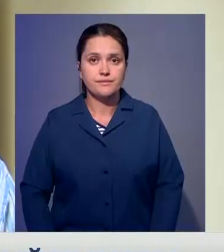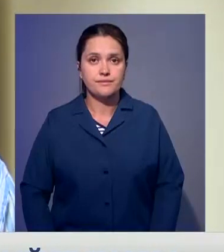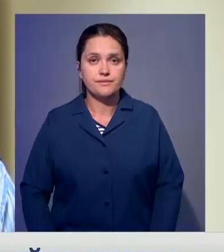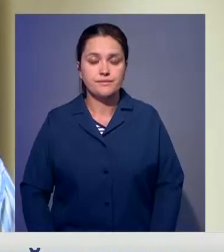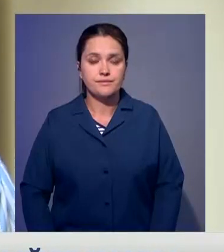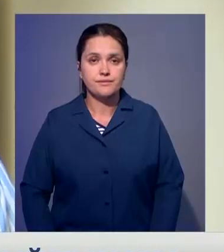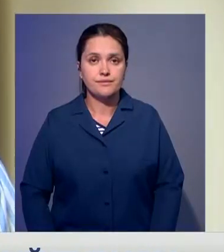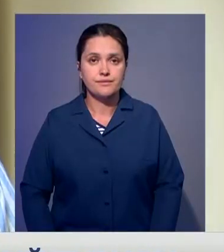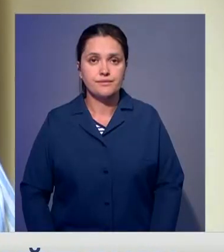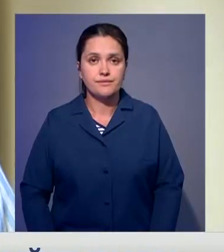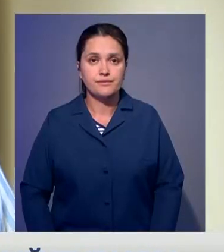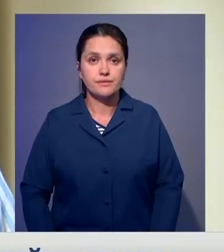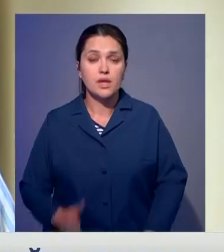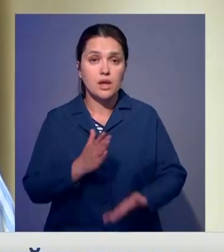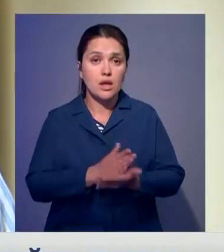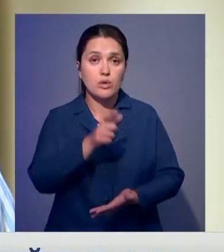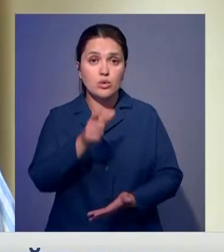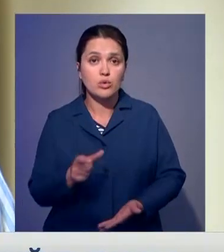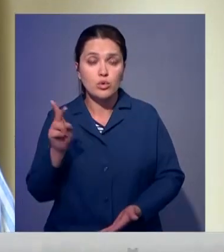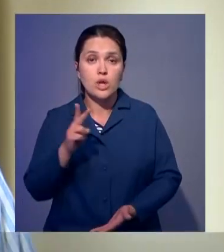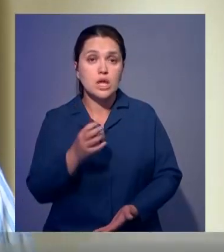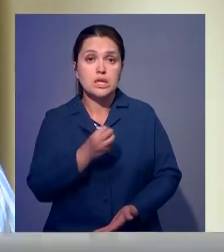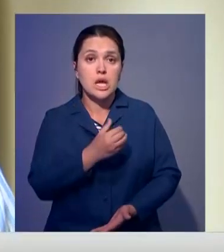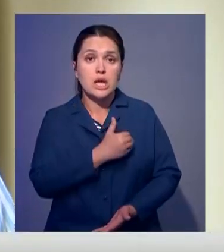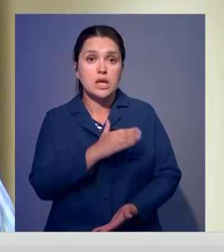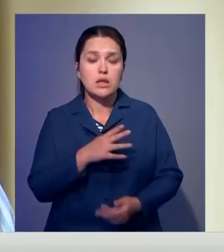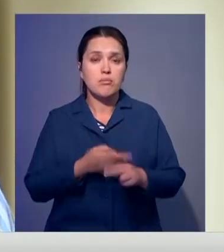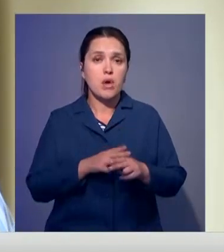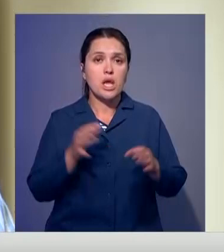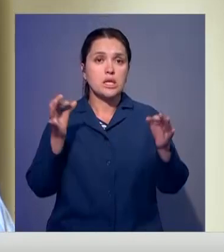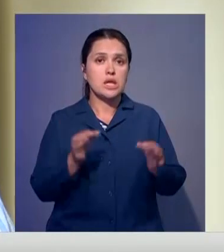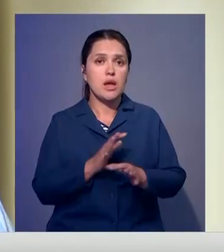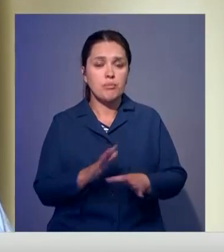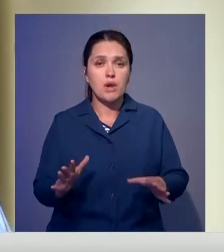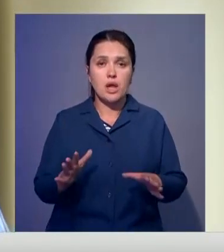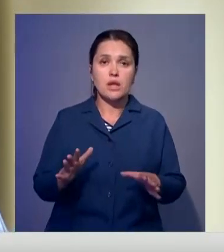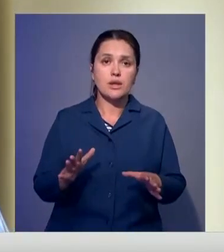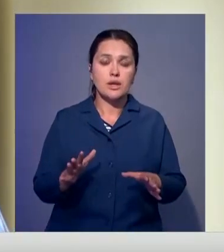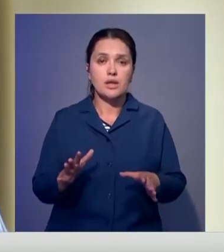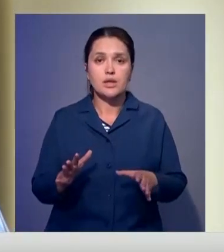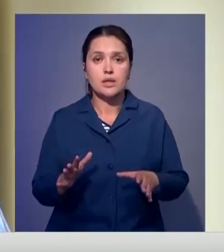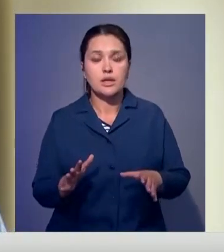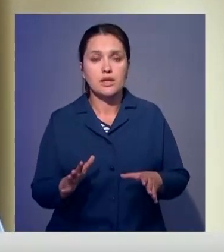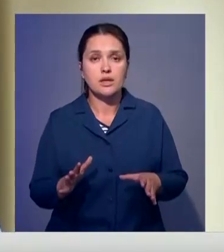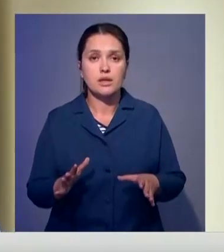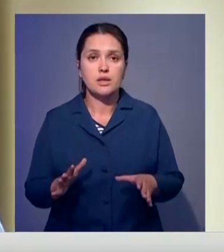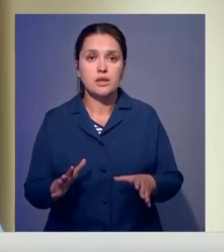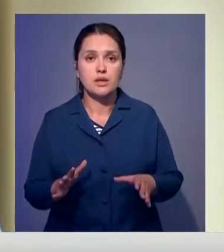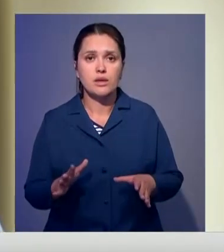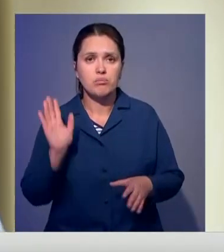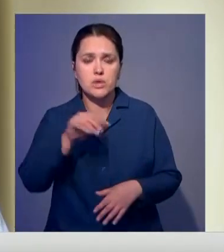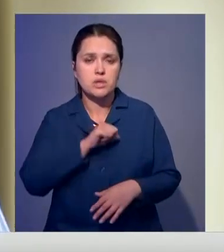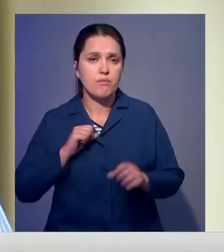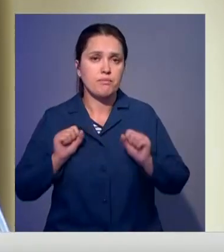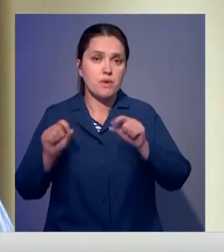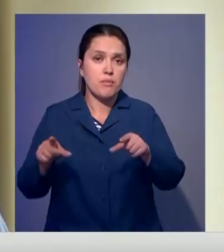Есть определенные люди, которые не хотят этого делать. Просто считают, что это неправильно, что это не на... То есть пусть они сами по себе